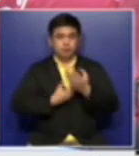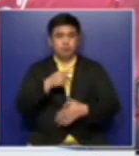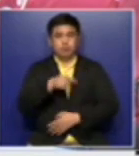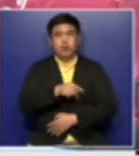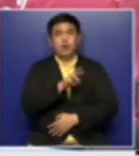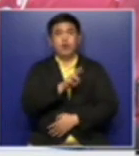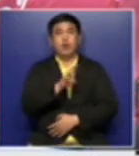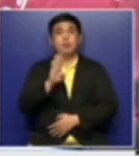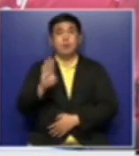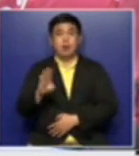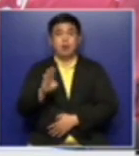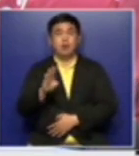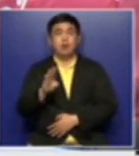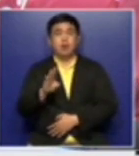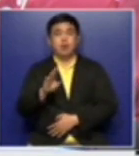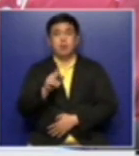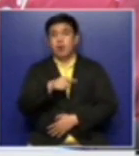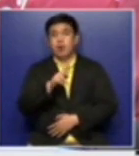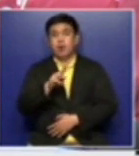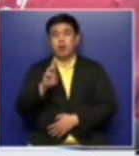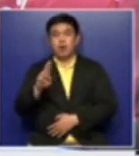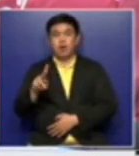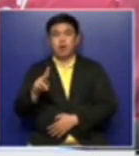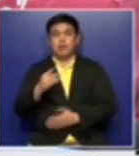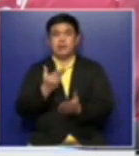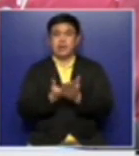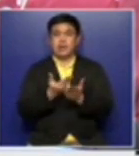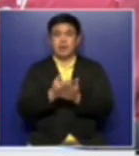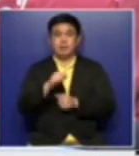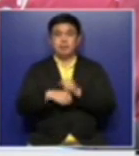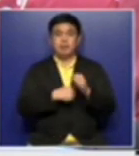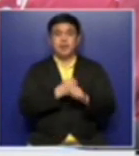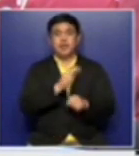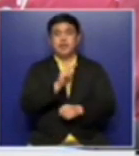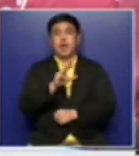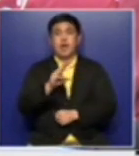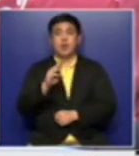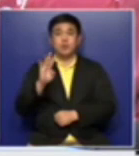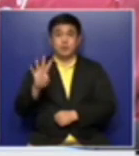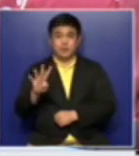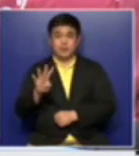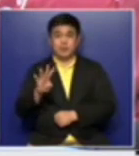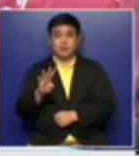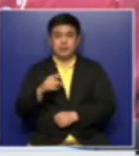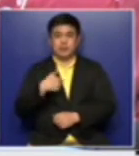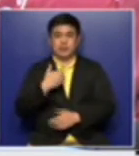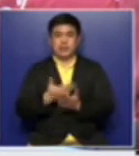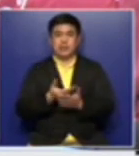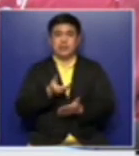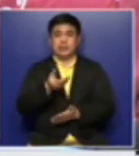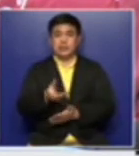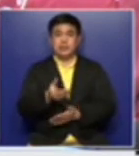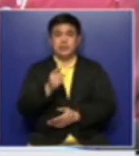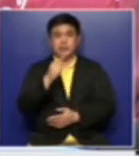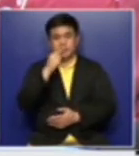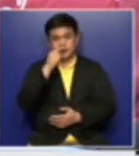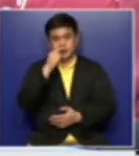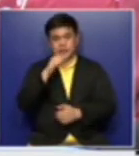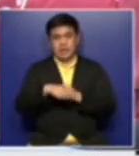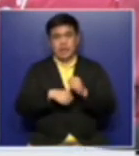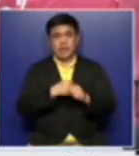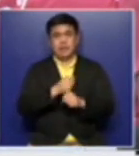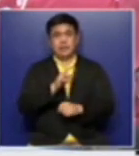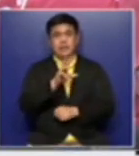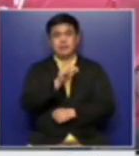ราชบัญญัติงบประมาณรายจ่ายประจำปีงบประมาณพ.ศ.2564ที่ต้องใช้จ่ายงบประมาณแผ่นดินถึง 3.3 ล้าน